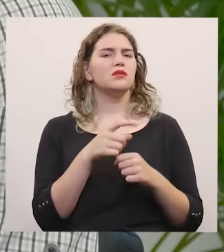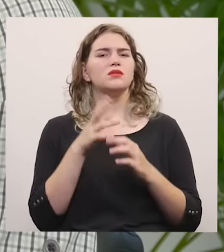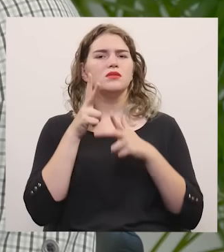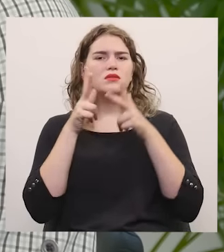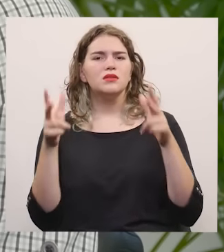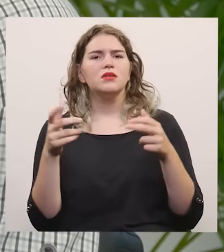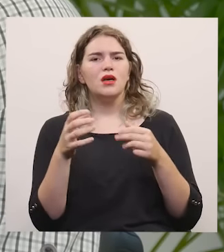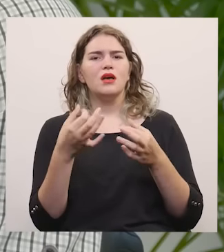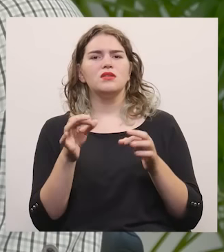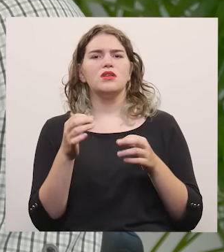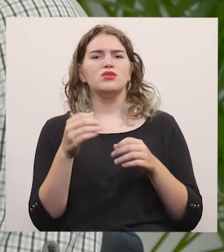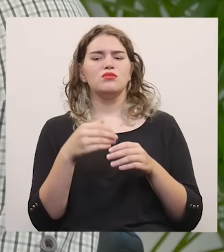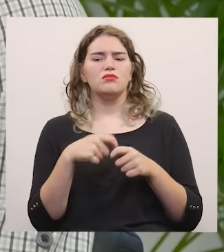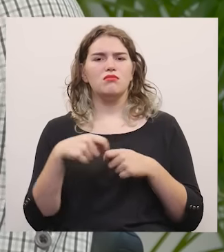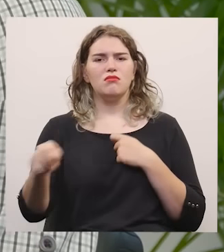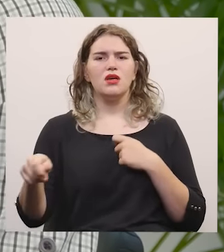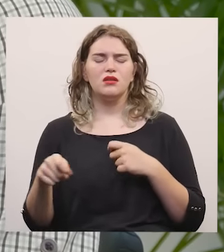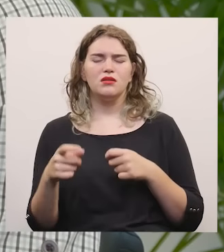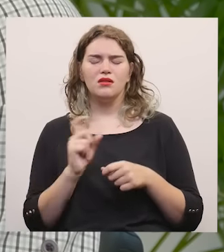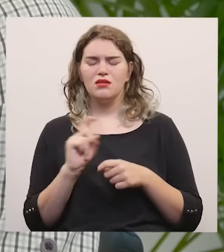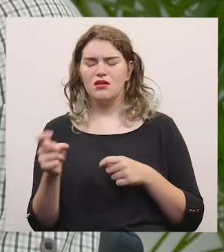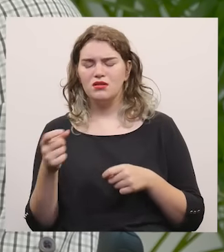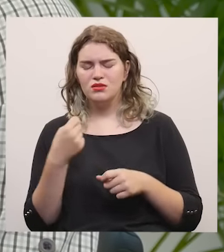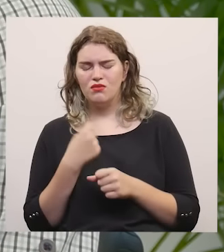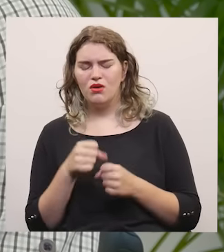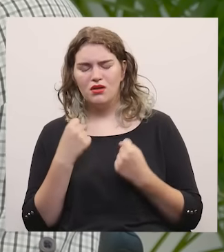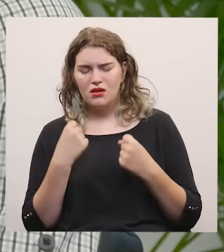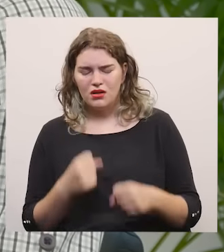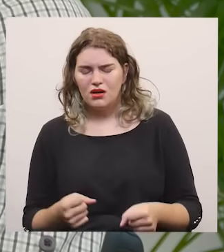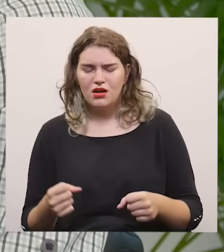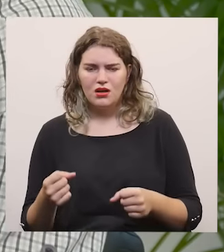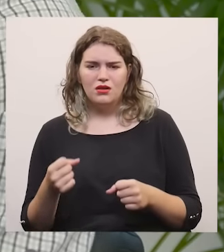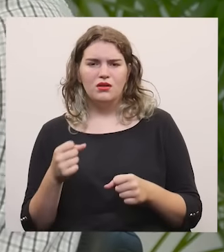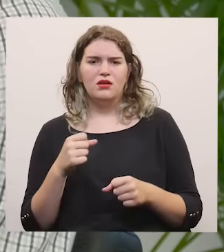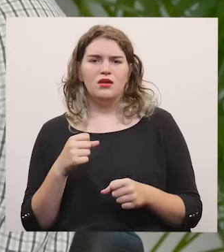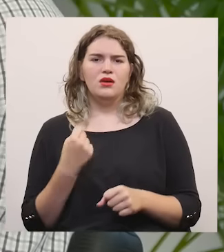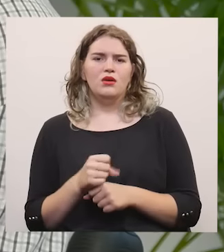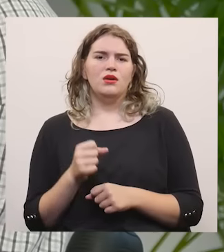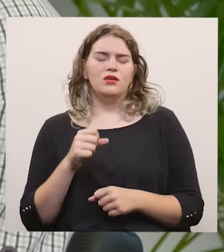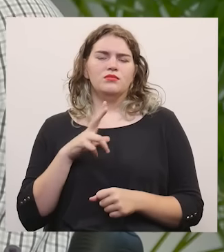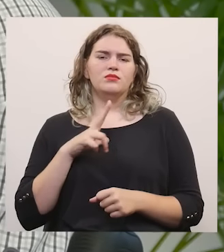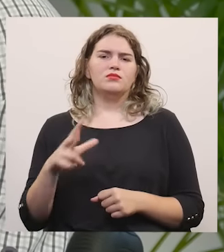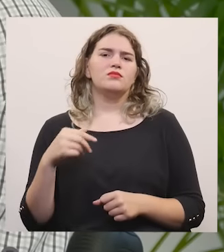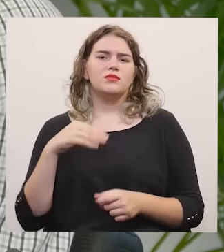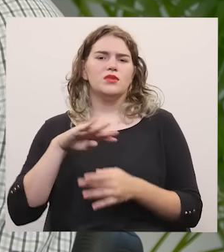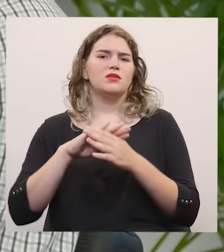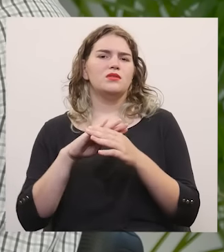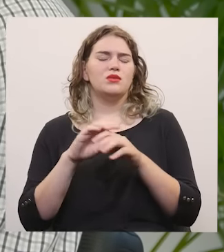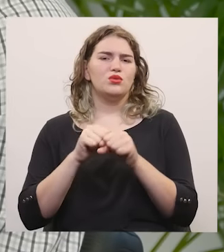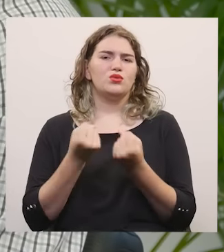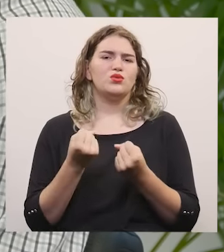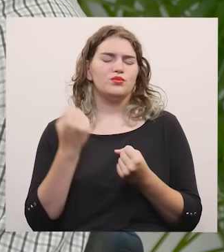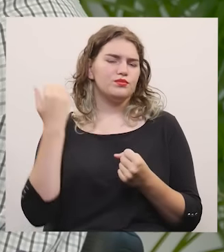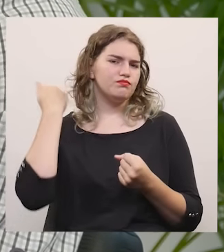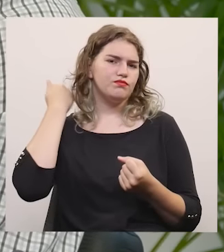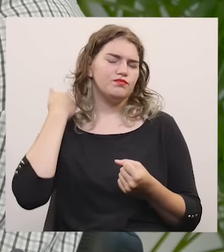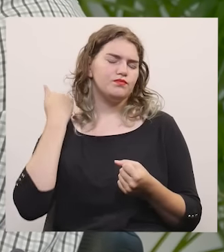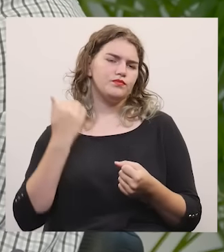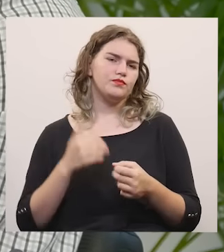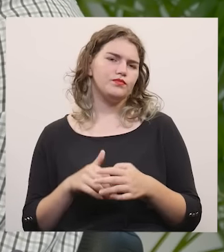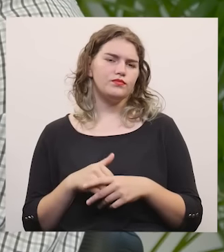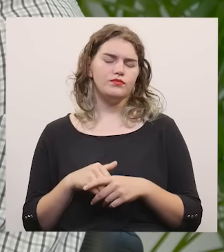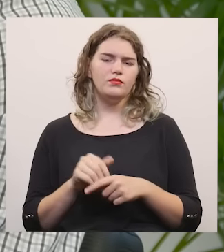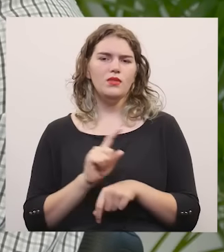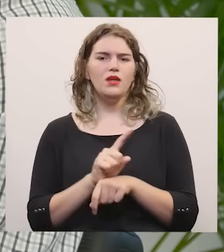la 10 metri de mine, pentru că așa, pur și simplu, atât de gravă era fractura. Și în